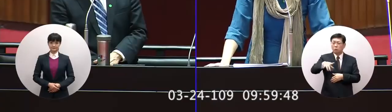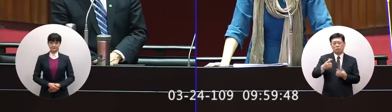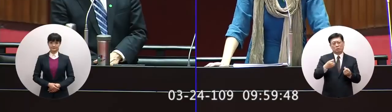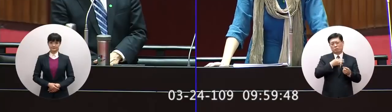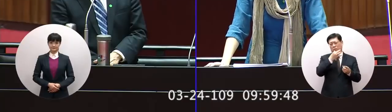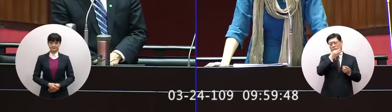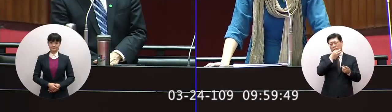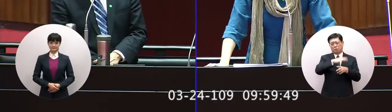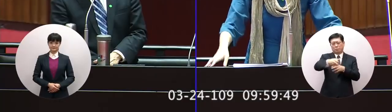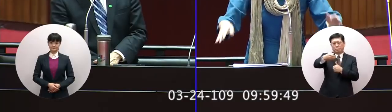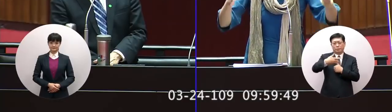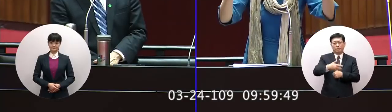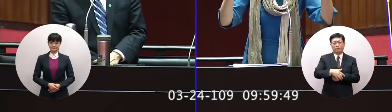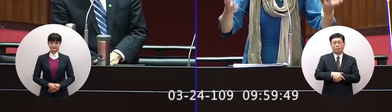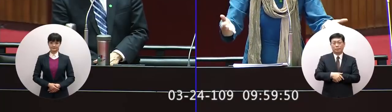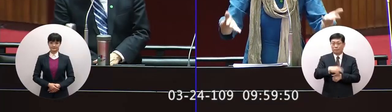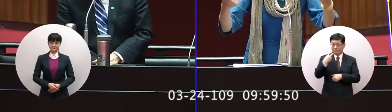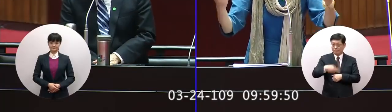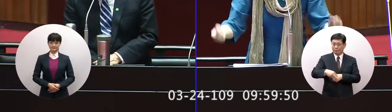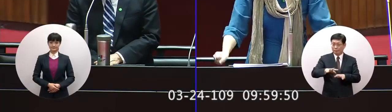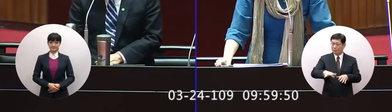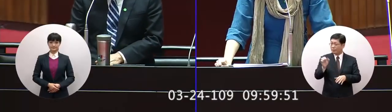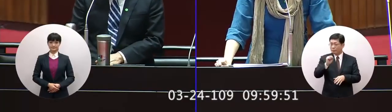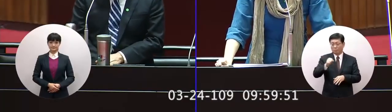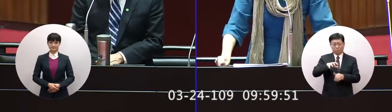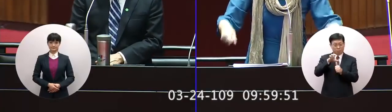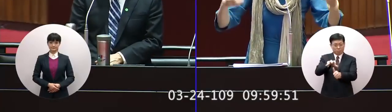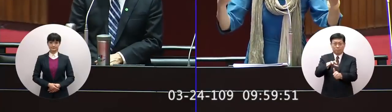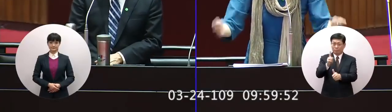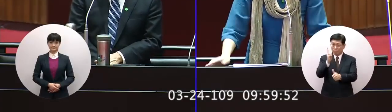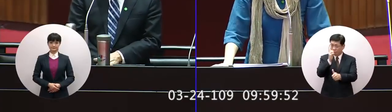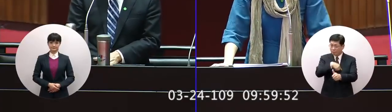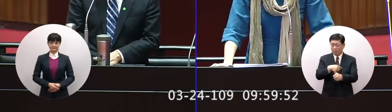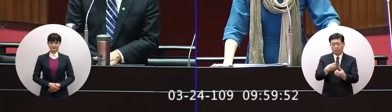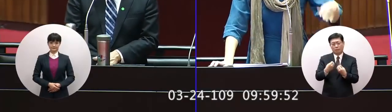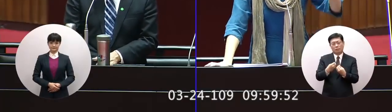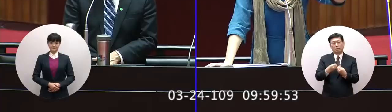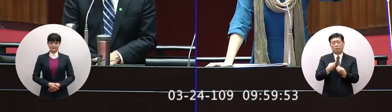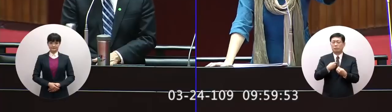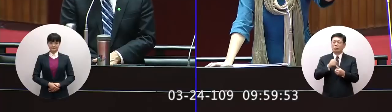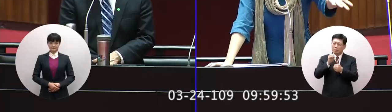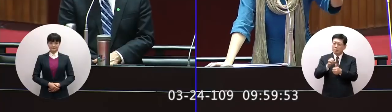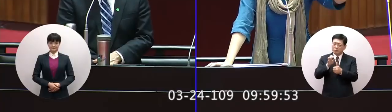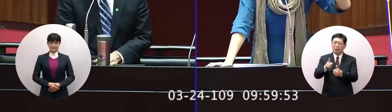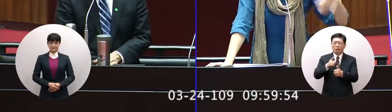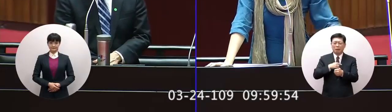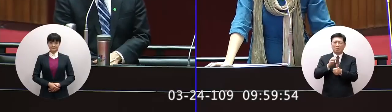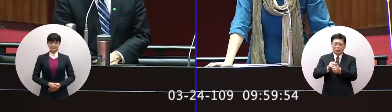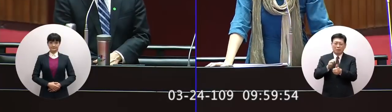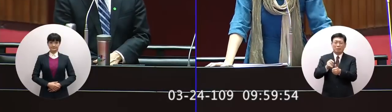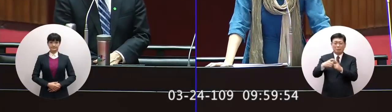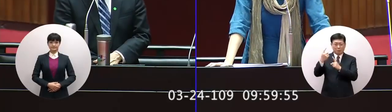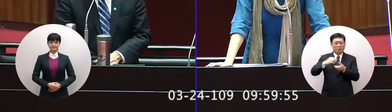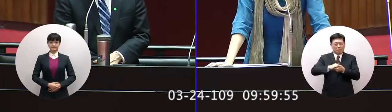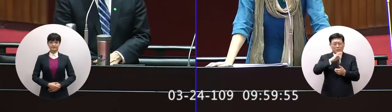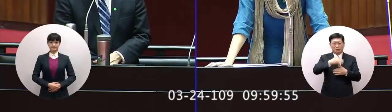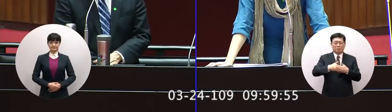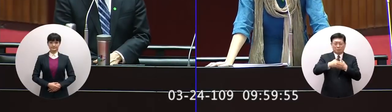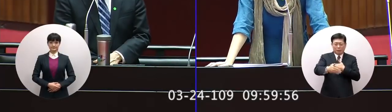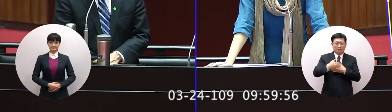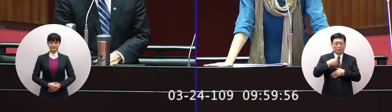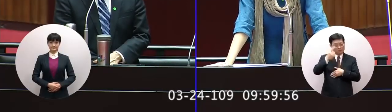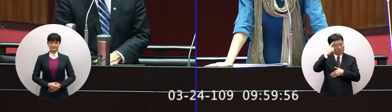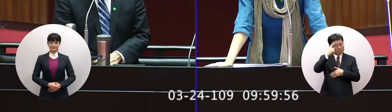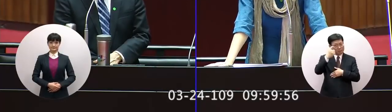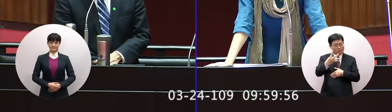都很可能会传染，然后你现在因为不能够限制他们，只能规劝，只能说哦，你出国回来就一定要隔离